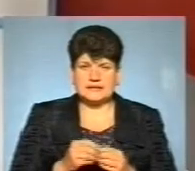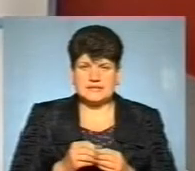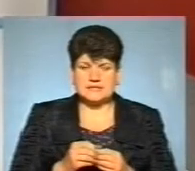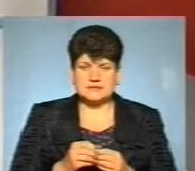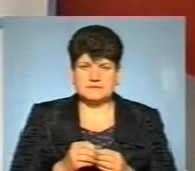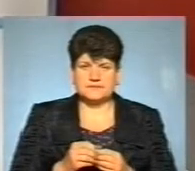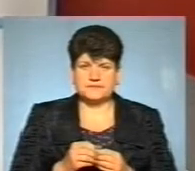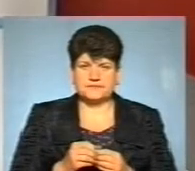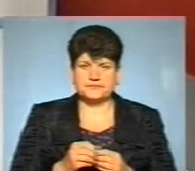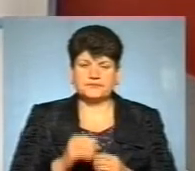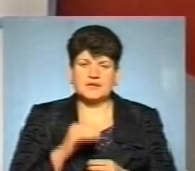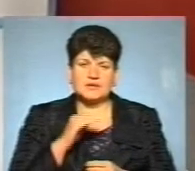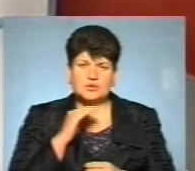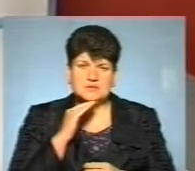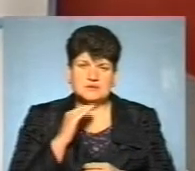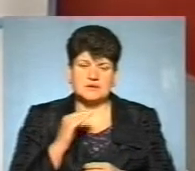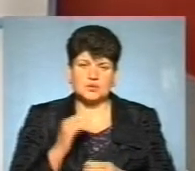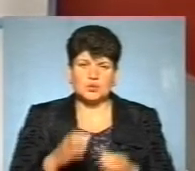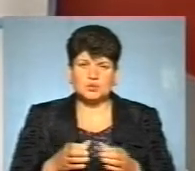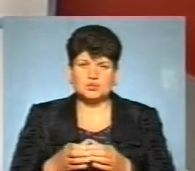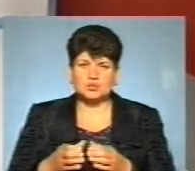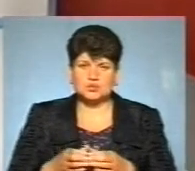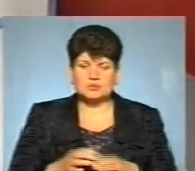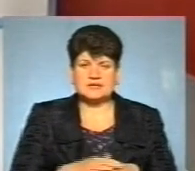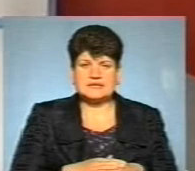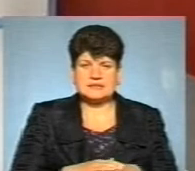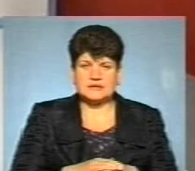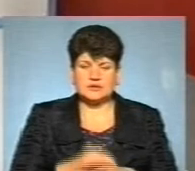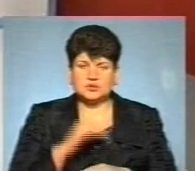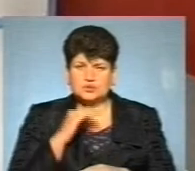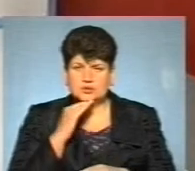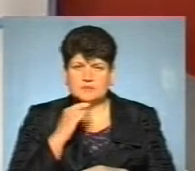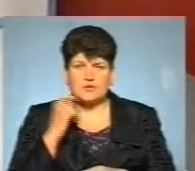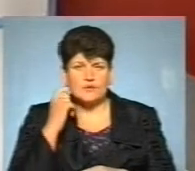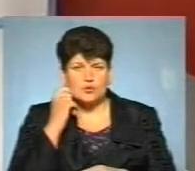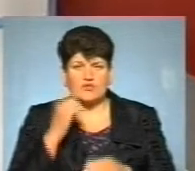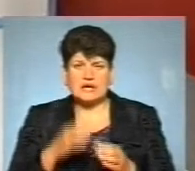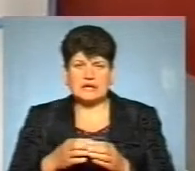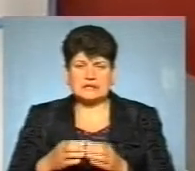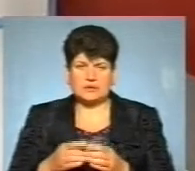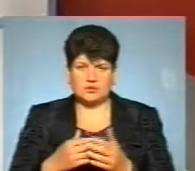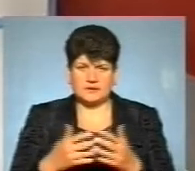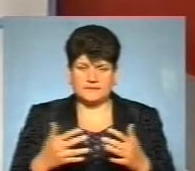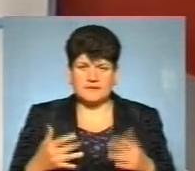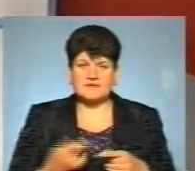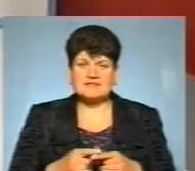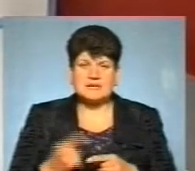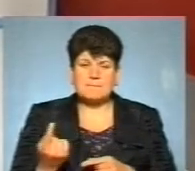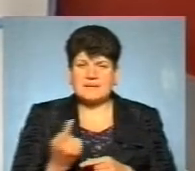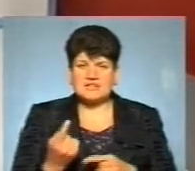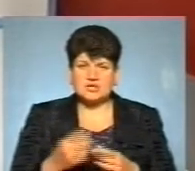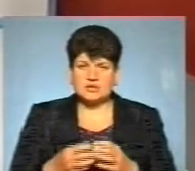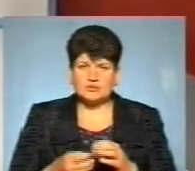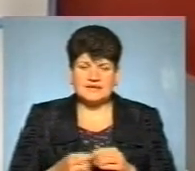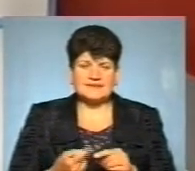кількість, достатньо груп населення, достатньо вікових категорій і тому подібне. По цих перших результатах